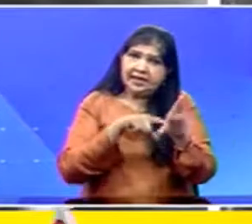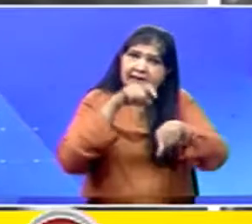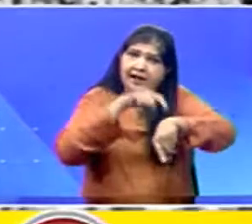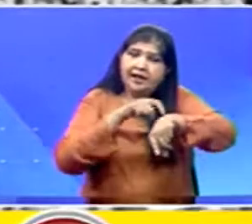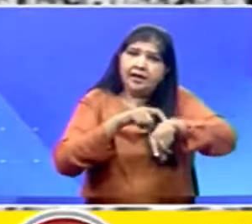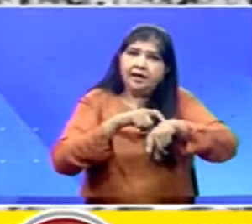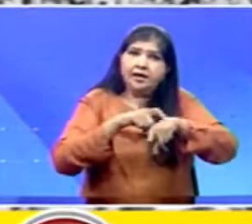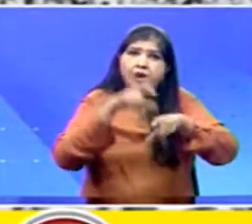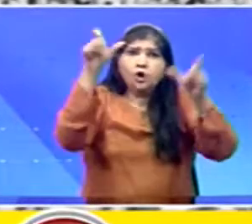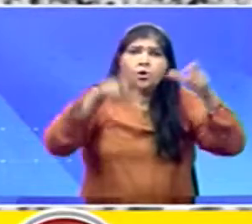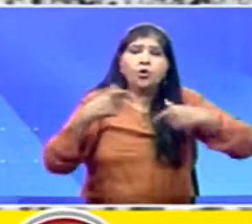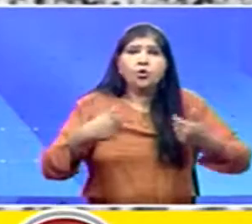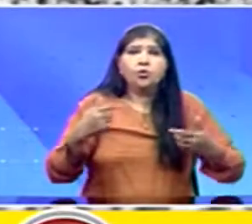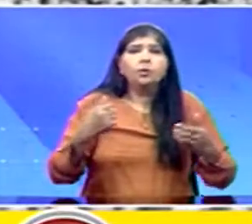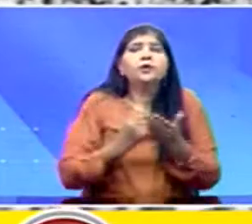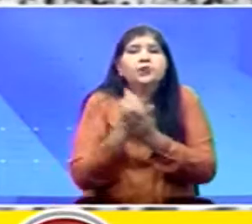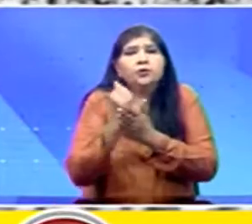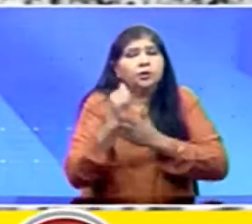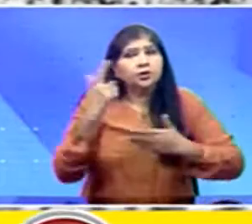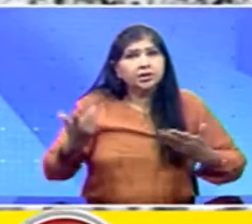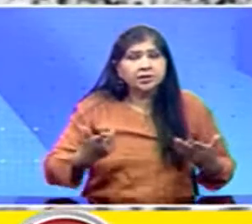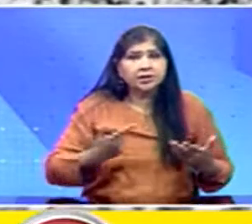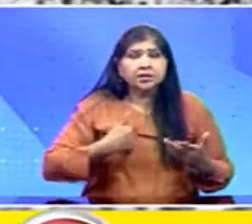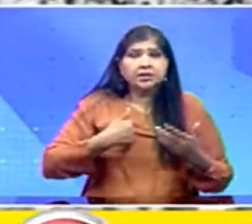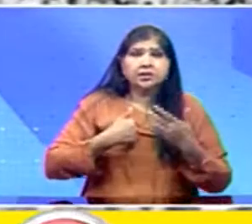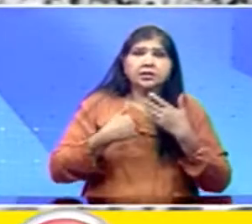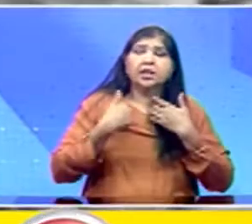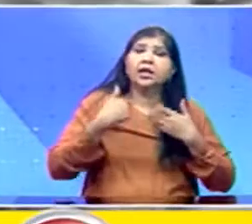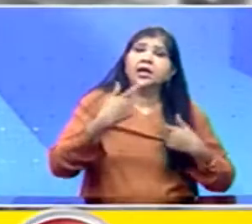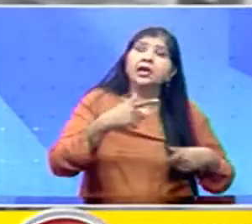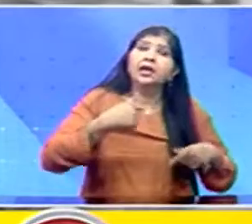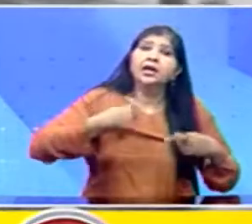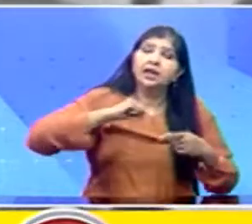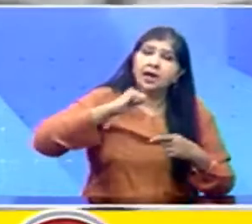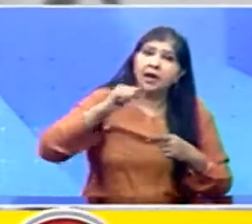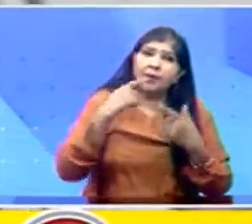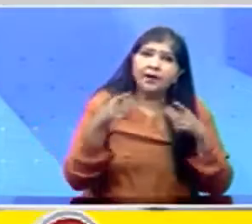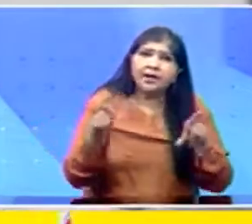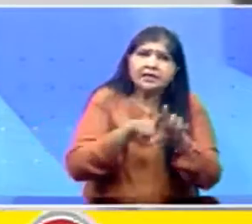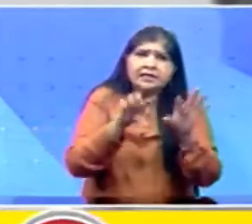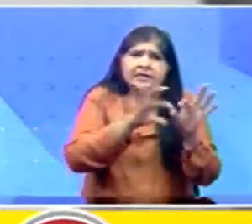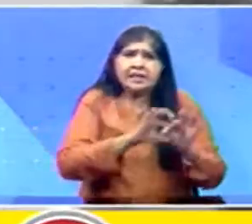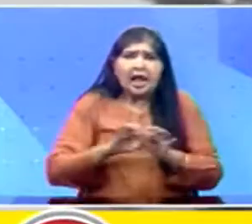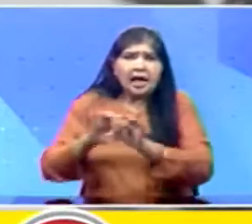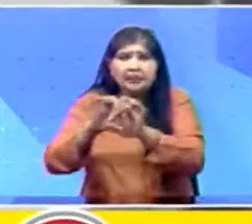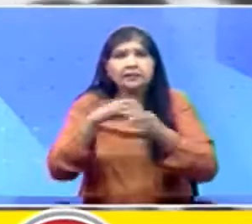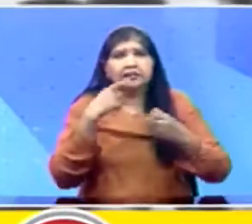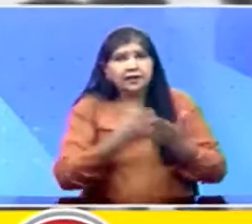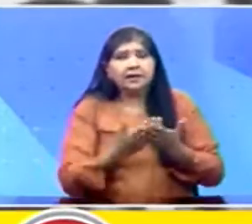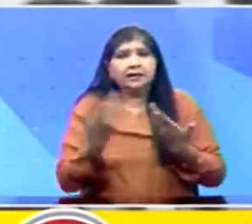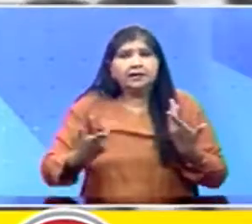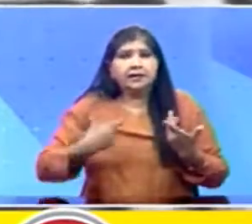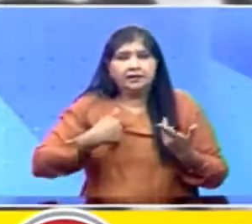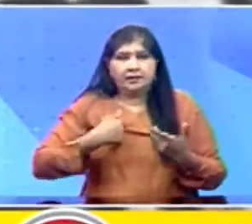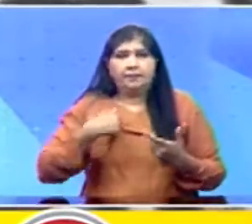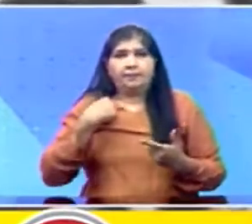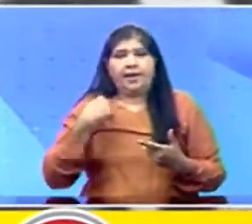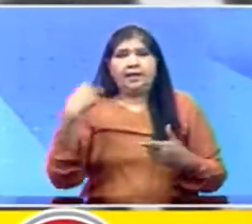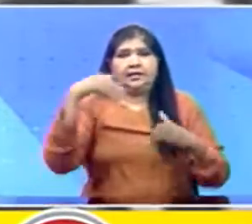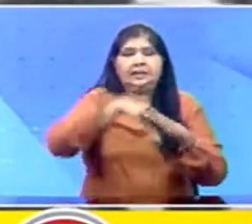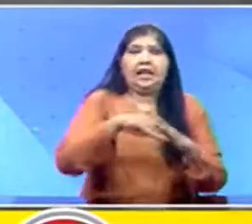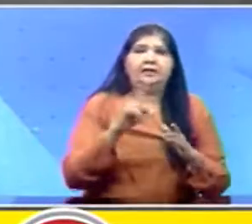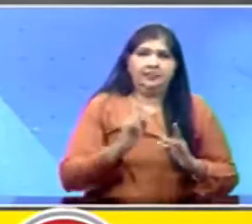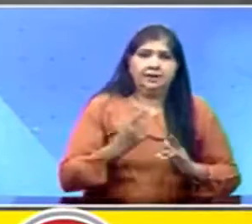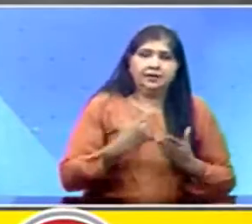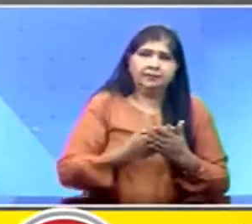स्वासियों के संगर्स का गवा रहने का साजेदार रहने का सवभाग्य मुझे भी मिला